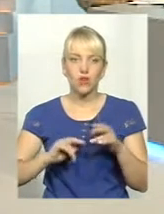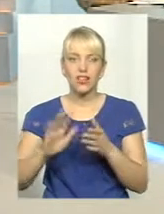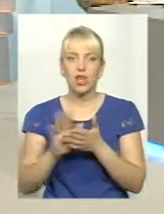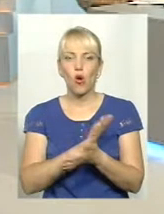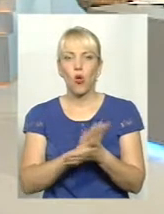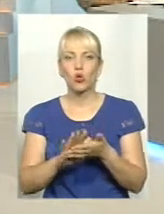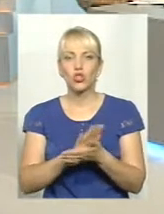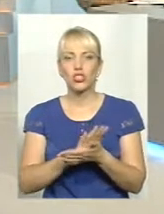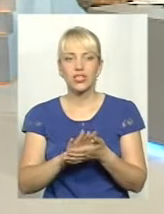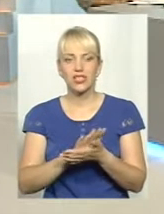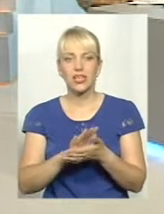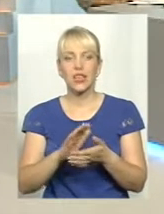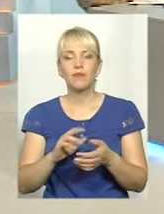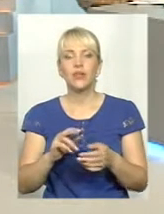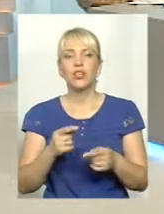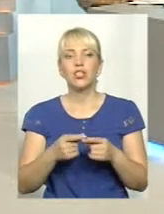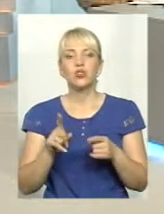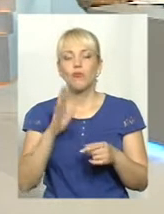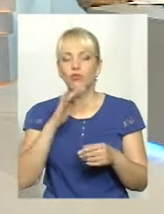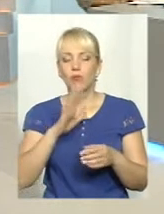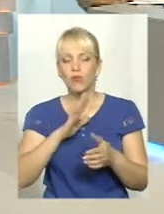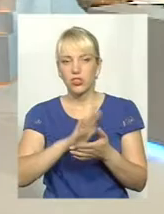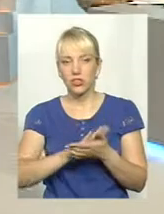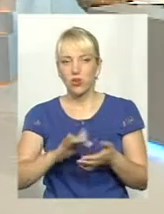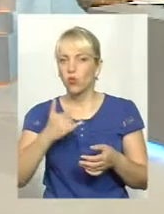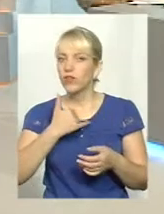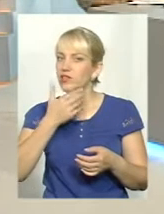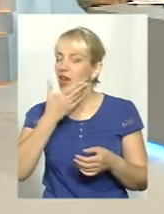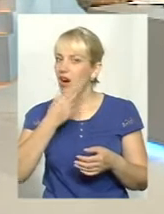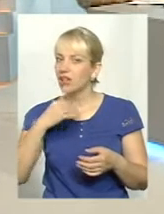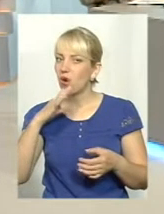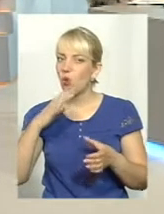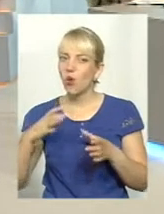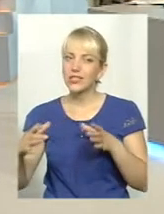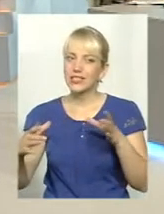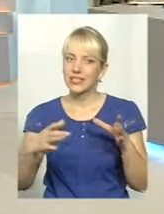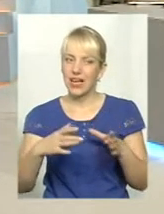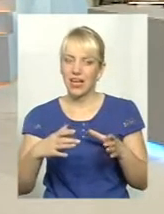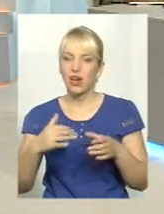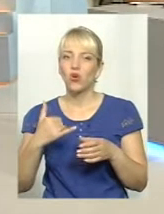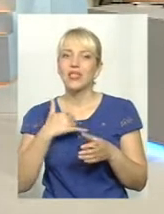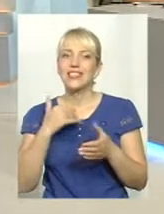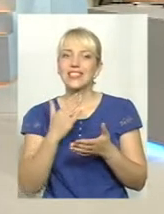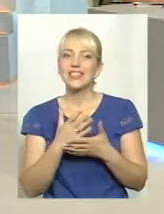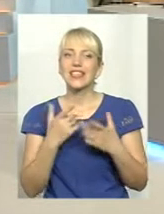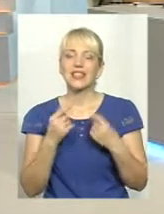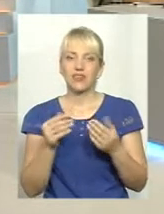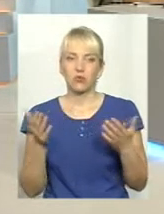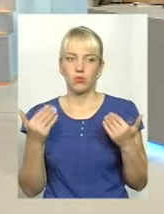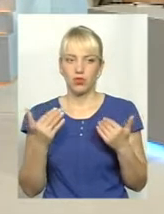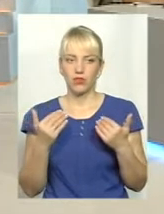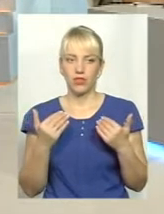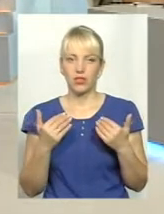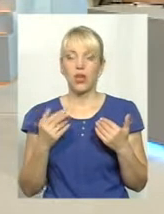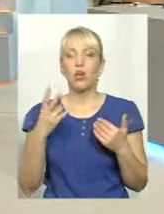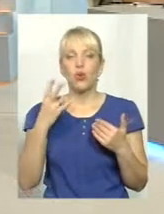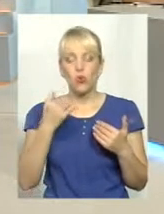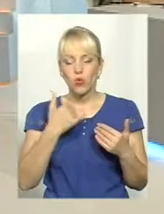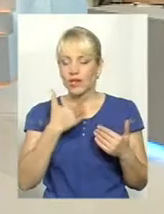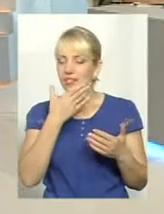переживаємо. У нас гарний Дністер, дійсно. У нас гарний Південний Буг. Їх теж треба берегти, відповідні